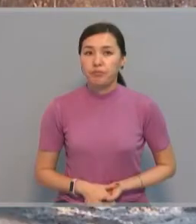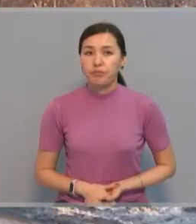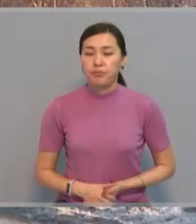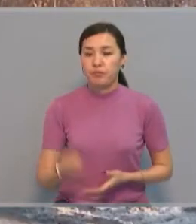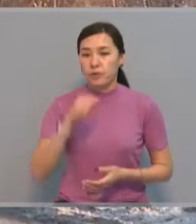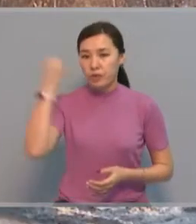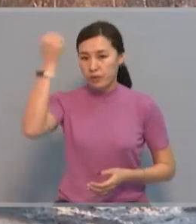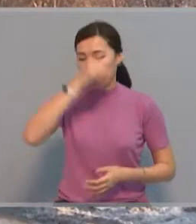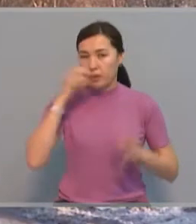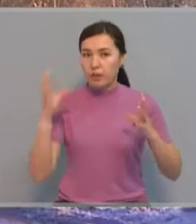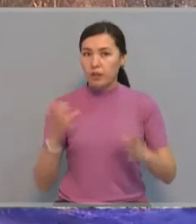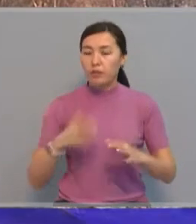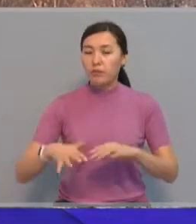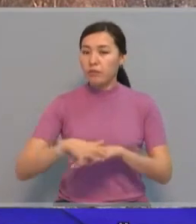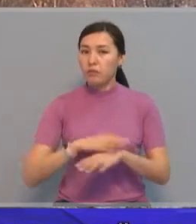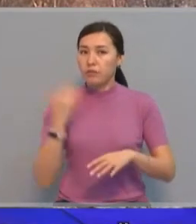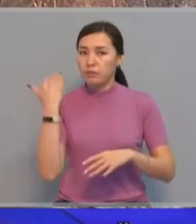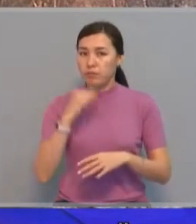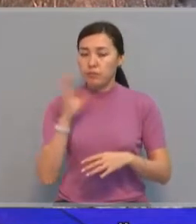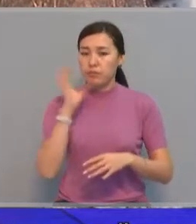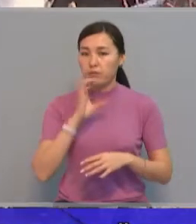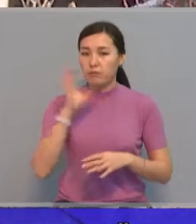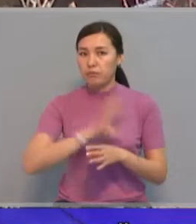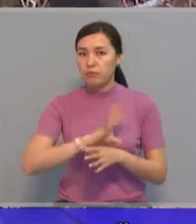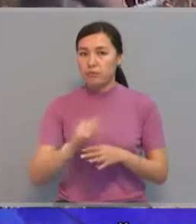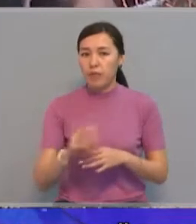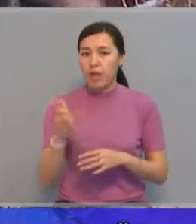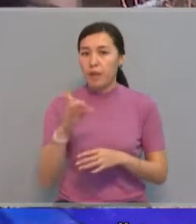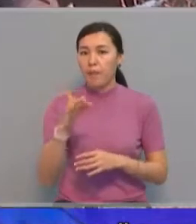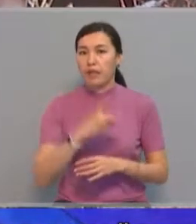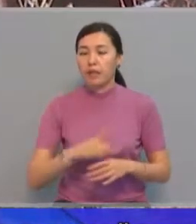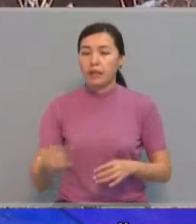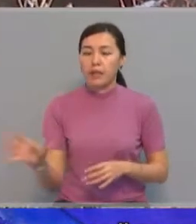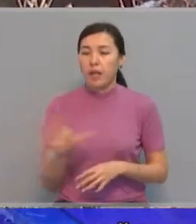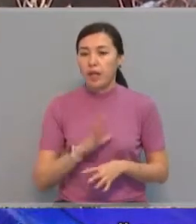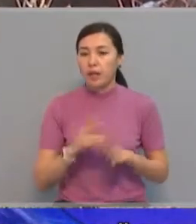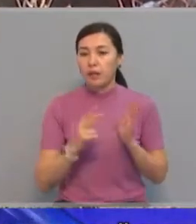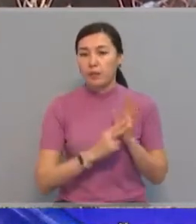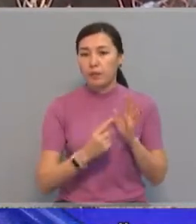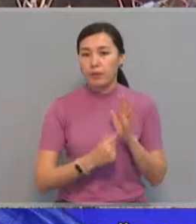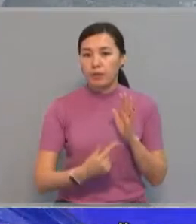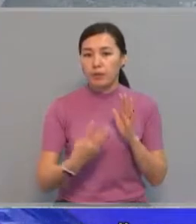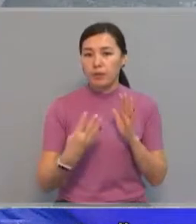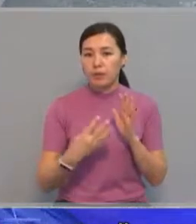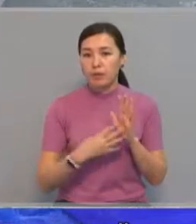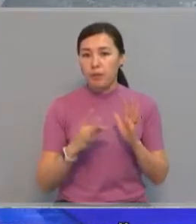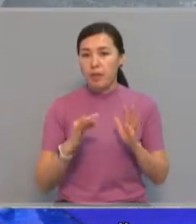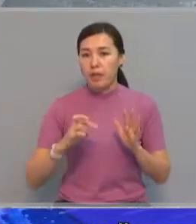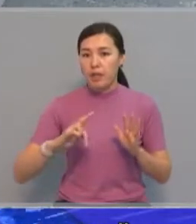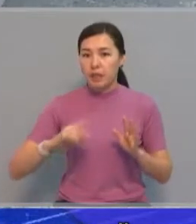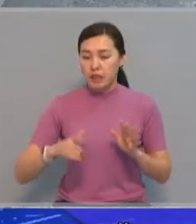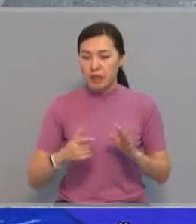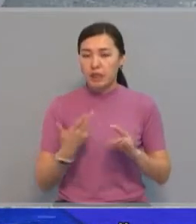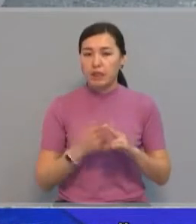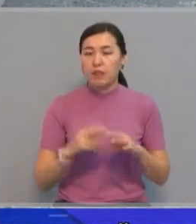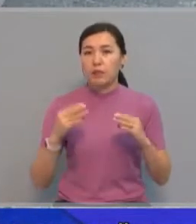В прошлом году для обеспечения населения качественной питьевой водой Абайскому району было выделено 8,4 миллиарда тенге.